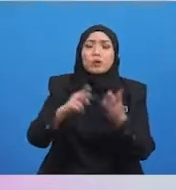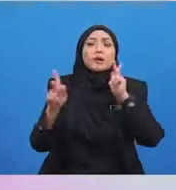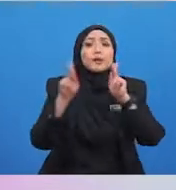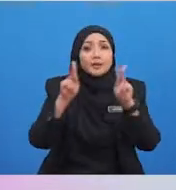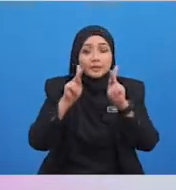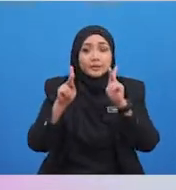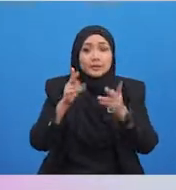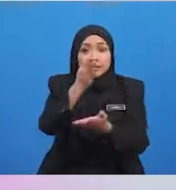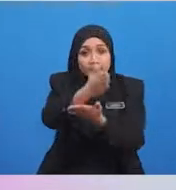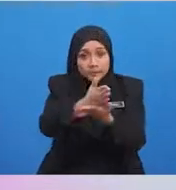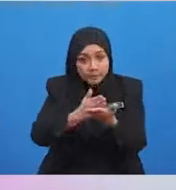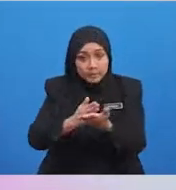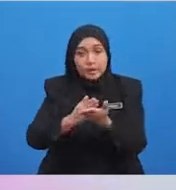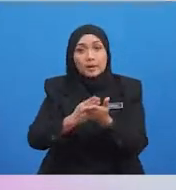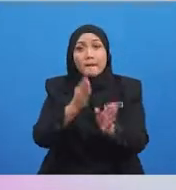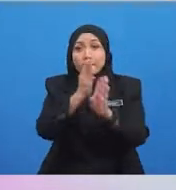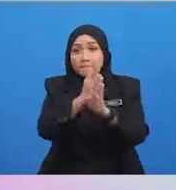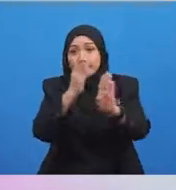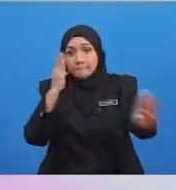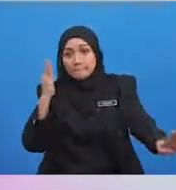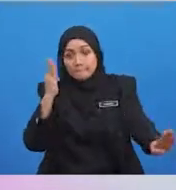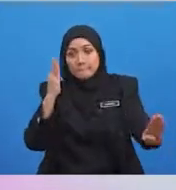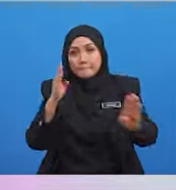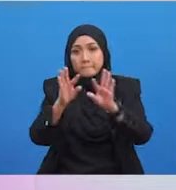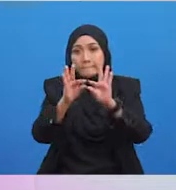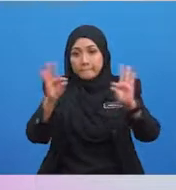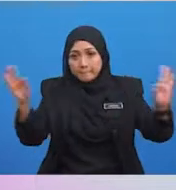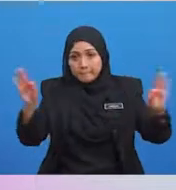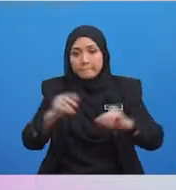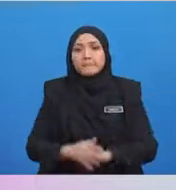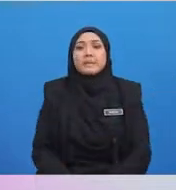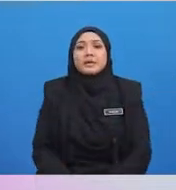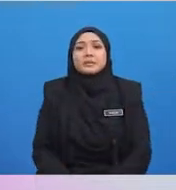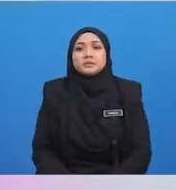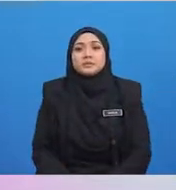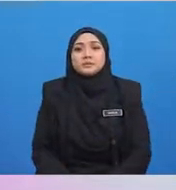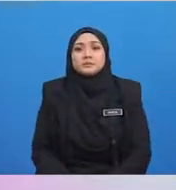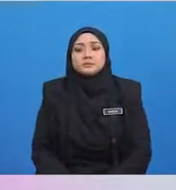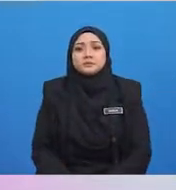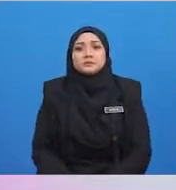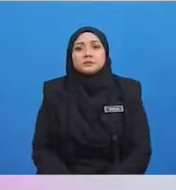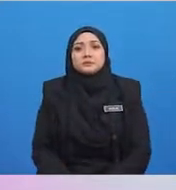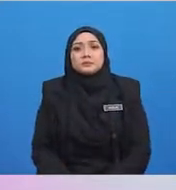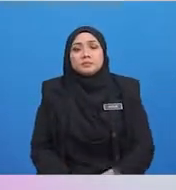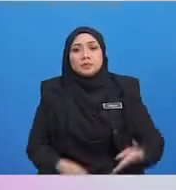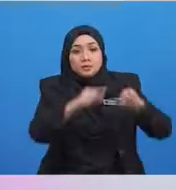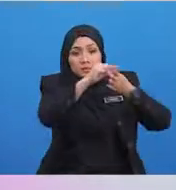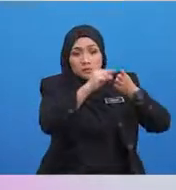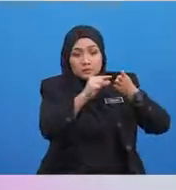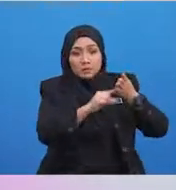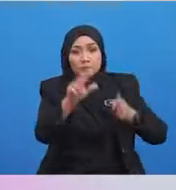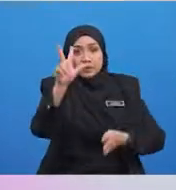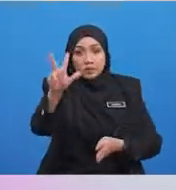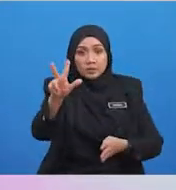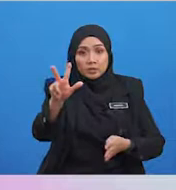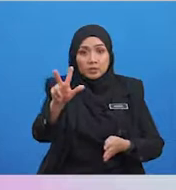baris. Contohnya ialah pada rangkap ketiga baris pertama dan kedua